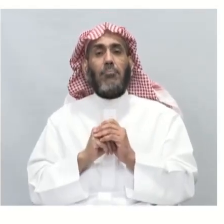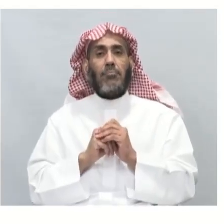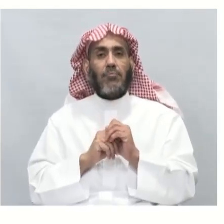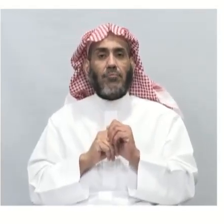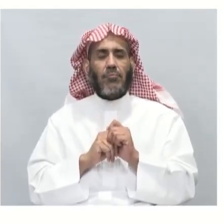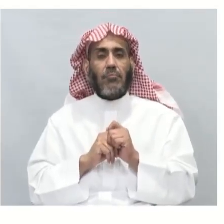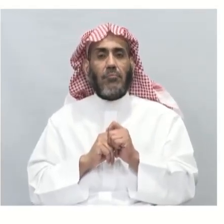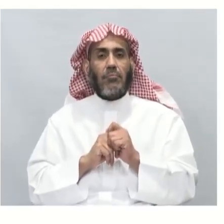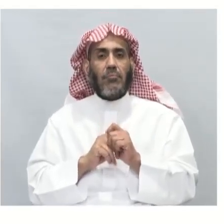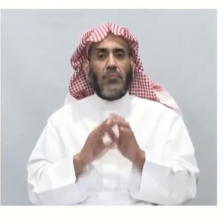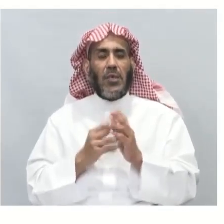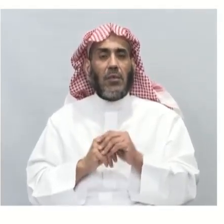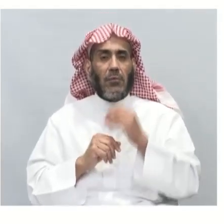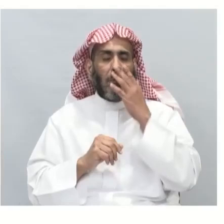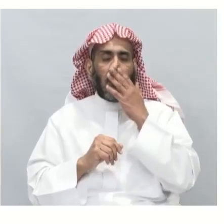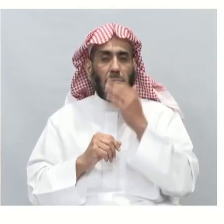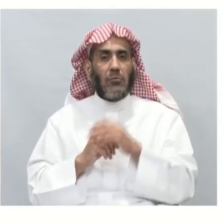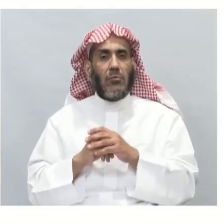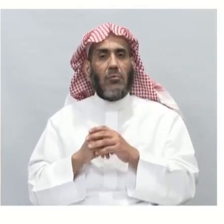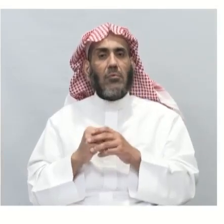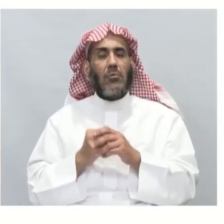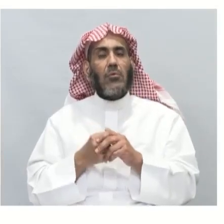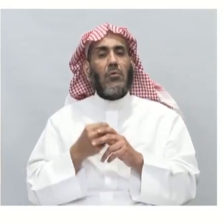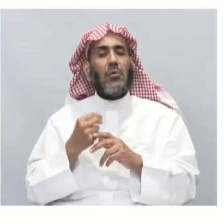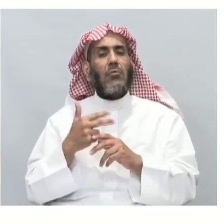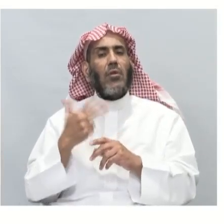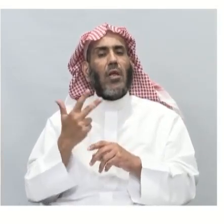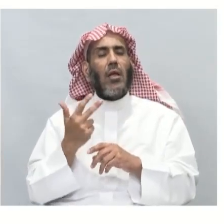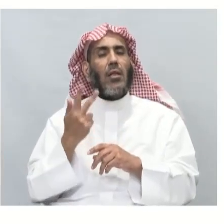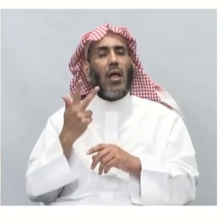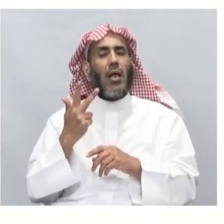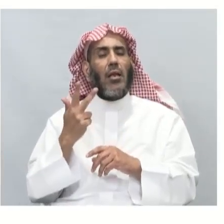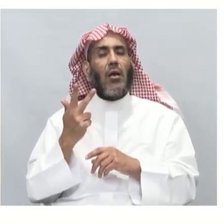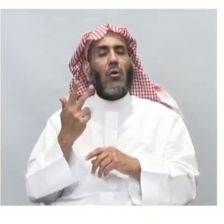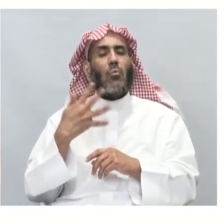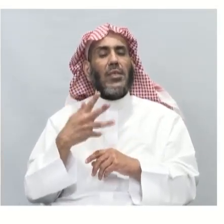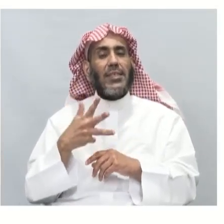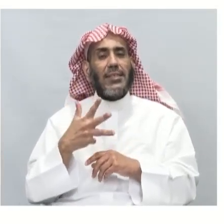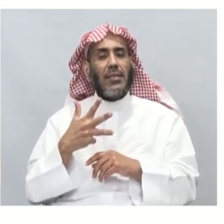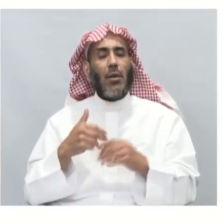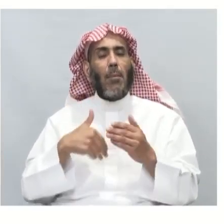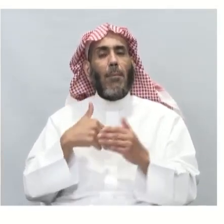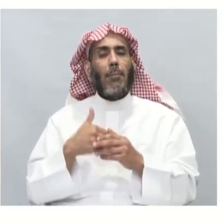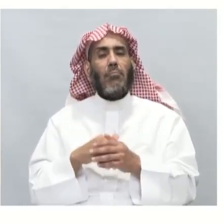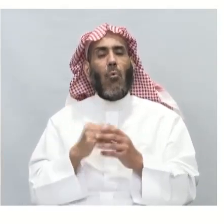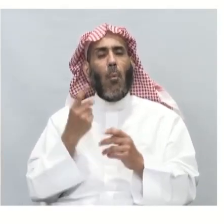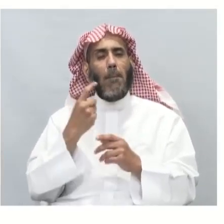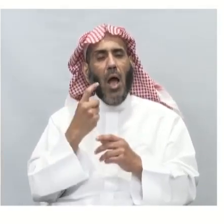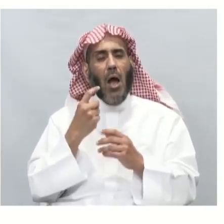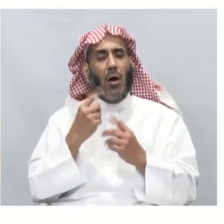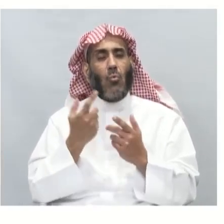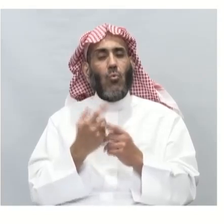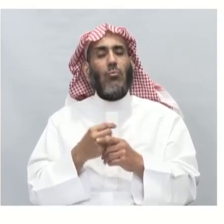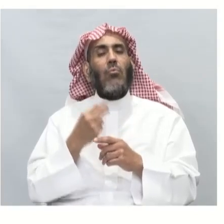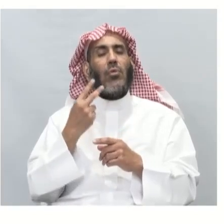عن الصفحه الان بعد من كفايه التواصل الشفعي ارجع واقول